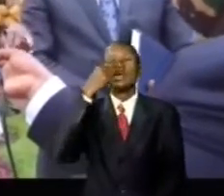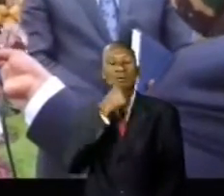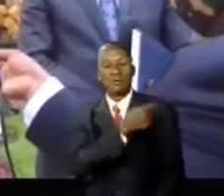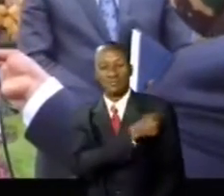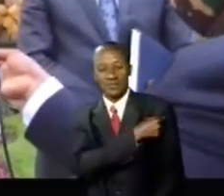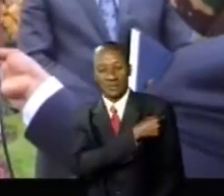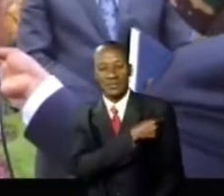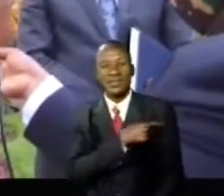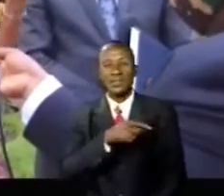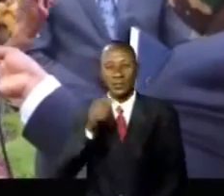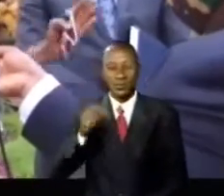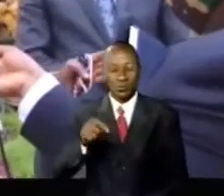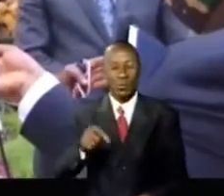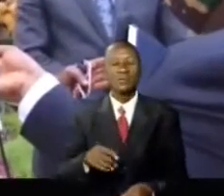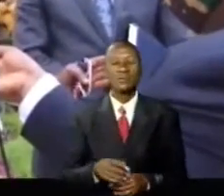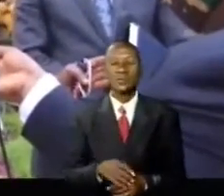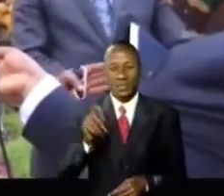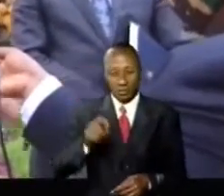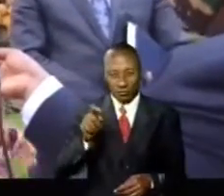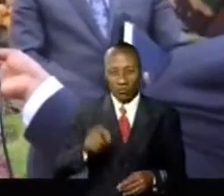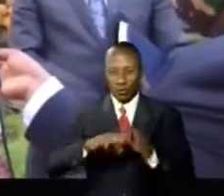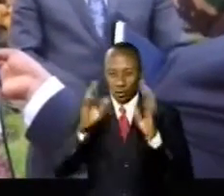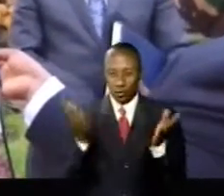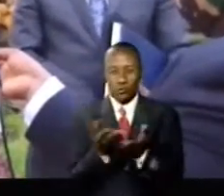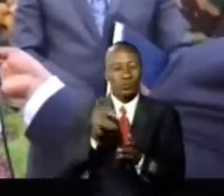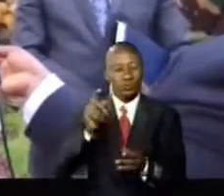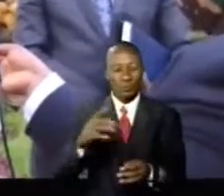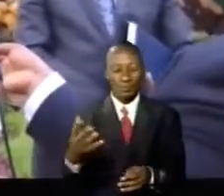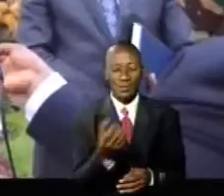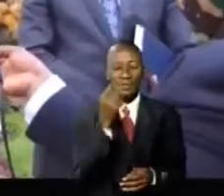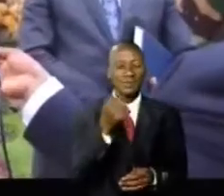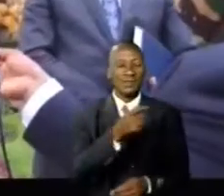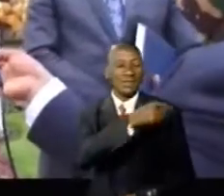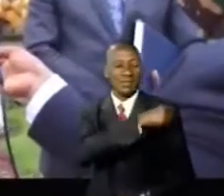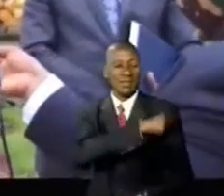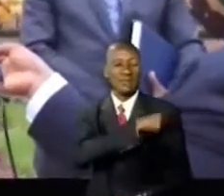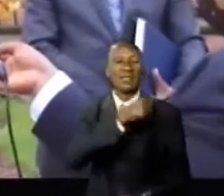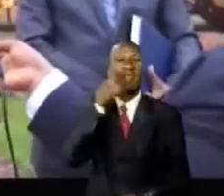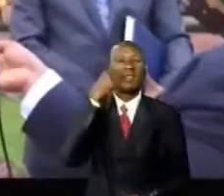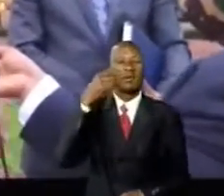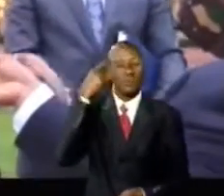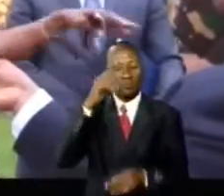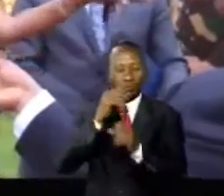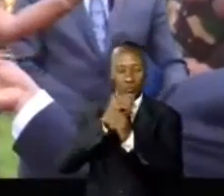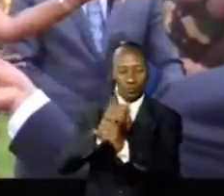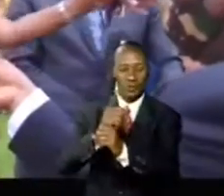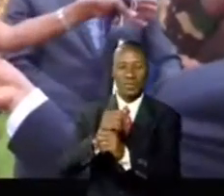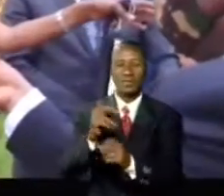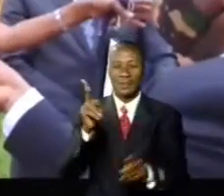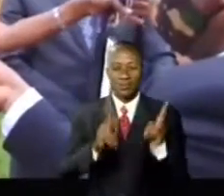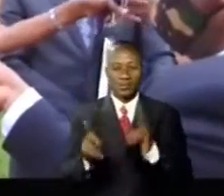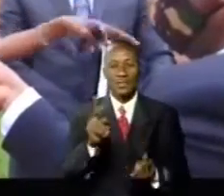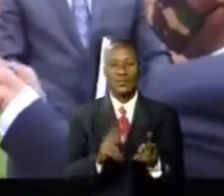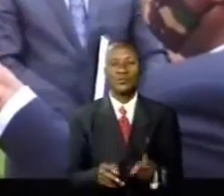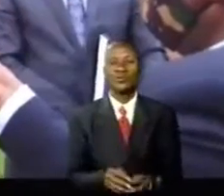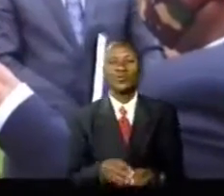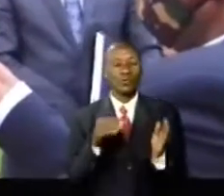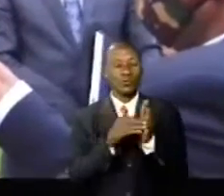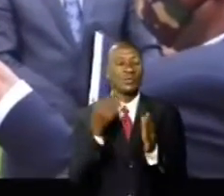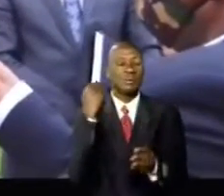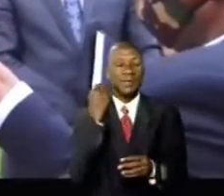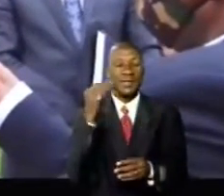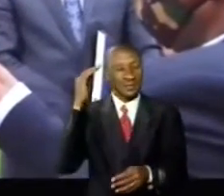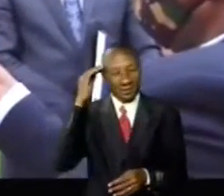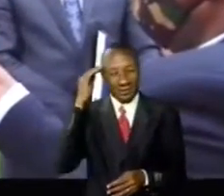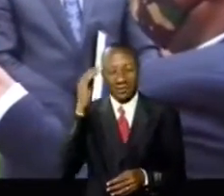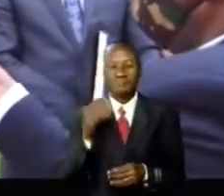doit avoir accès à ces vaccins de la lutte contre la COVID pour que nous puissions protéger les populations. Et il y a une pétition qui